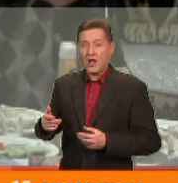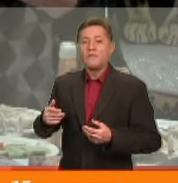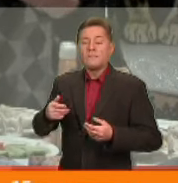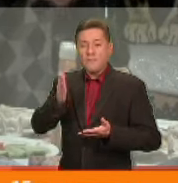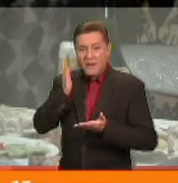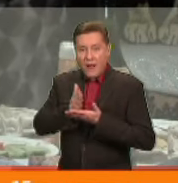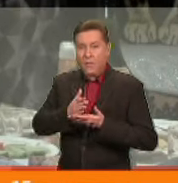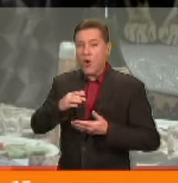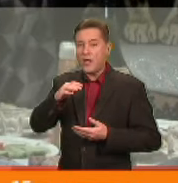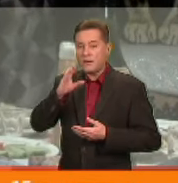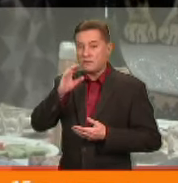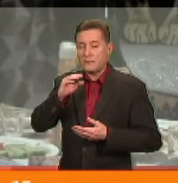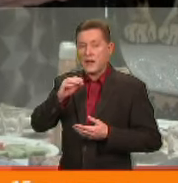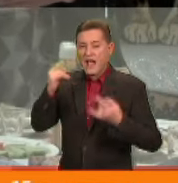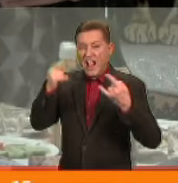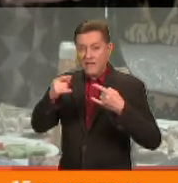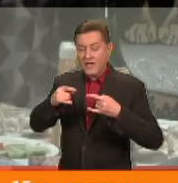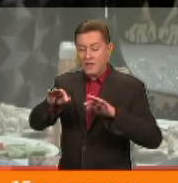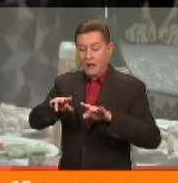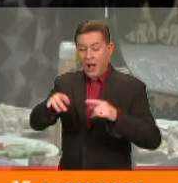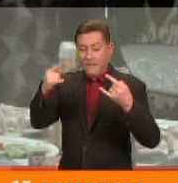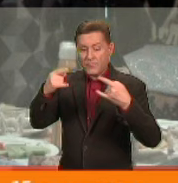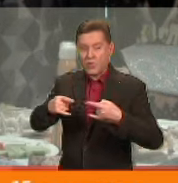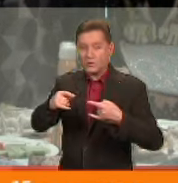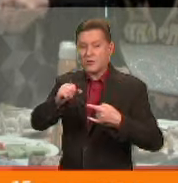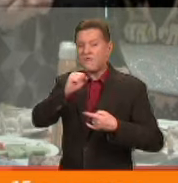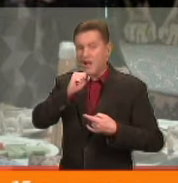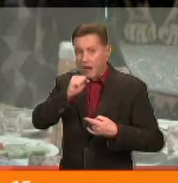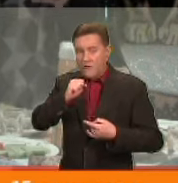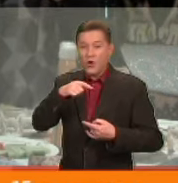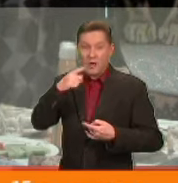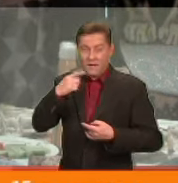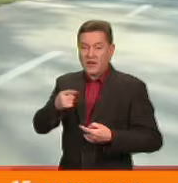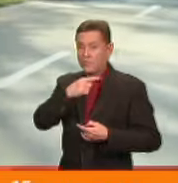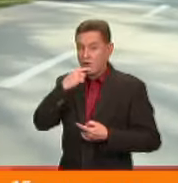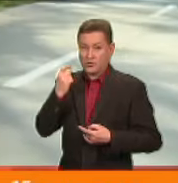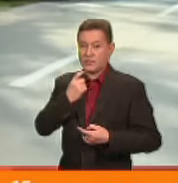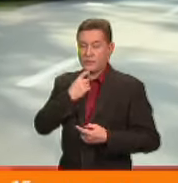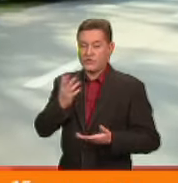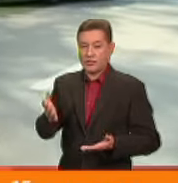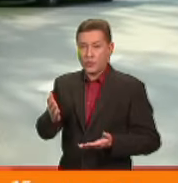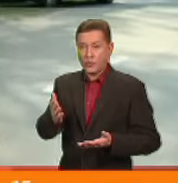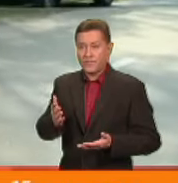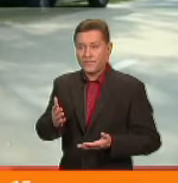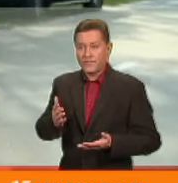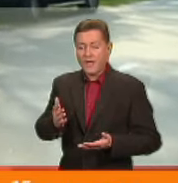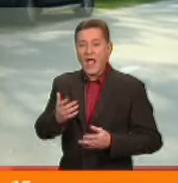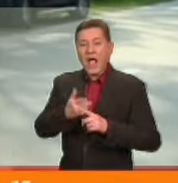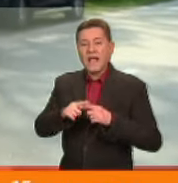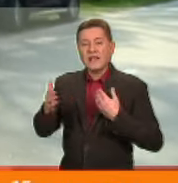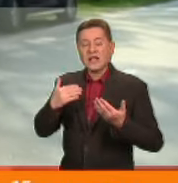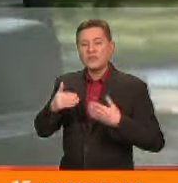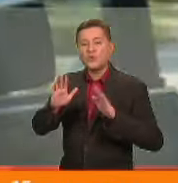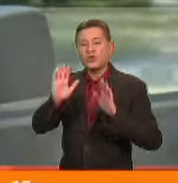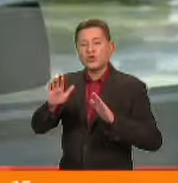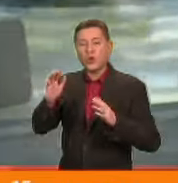там тетенька, мне компьютер, короче, она там, после раз, вот такая музыка. Стоп-листы коснулись не только музыки, но и